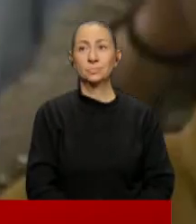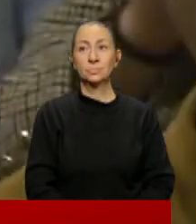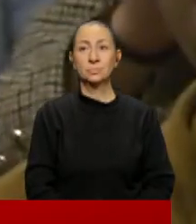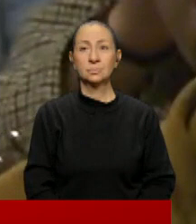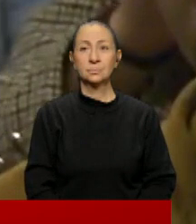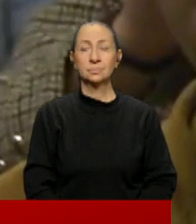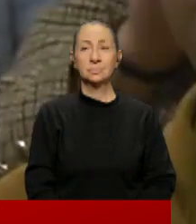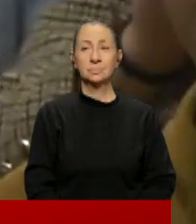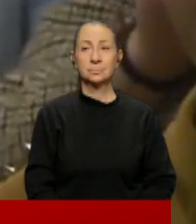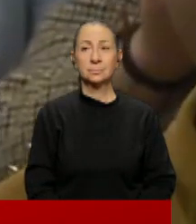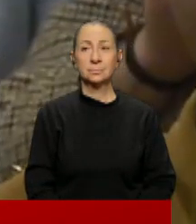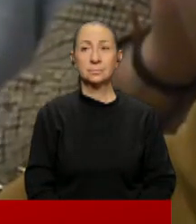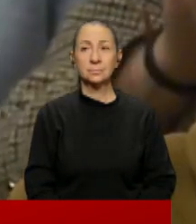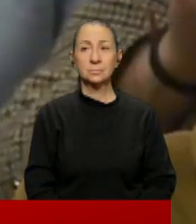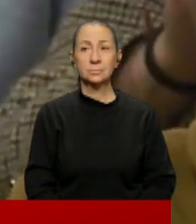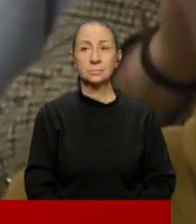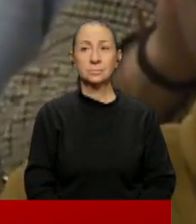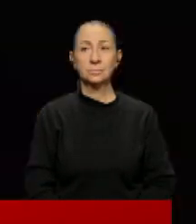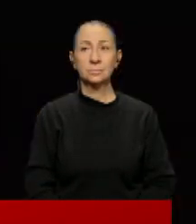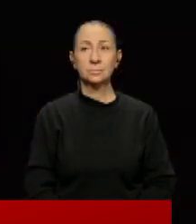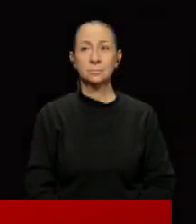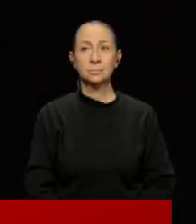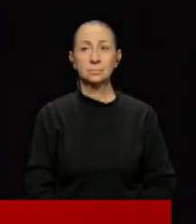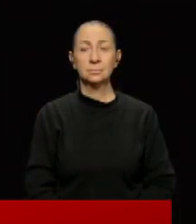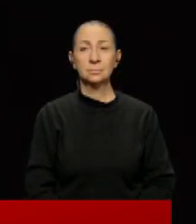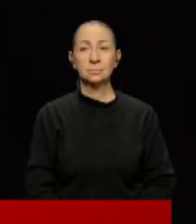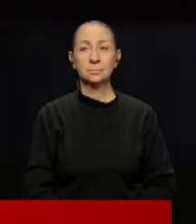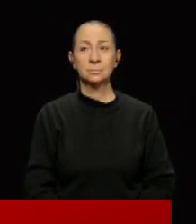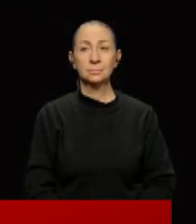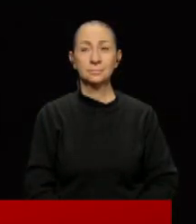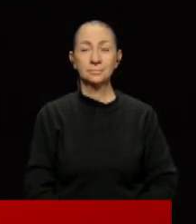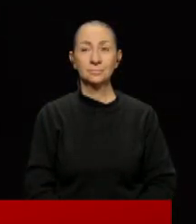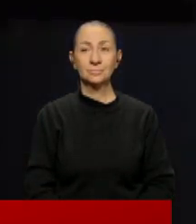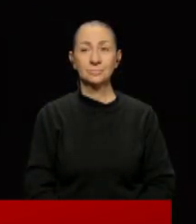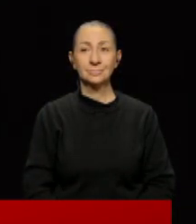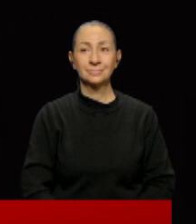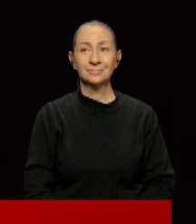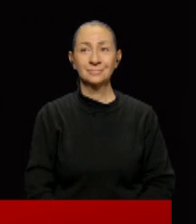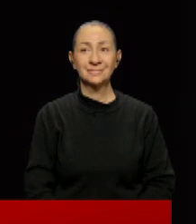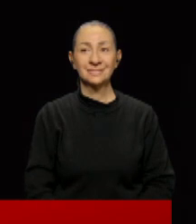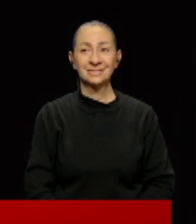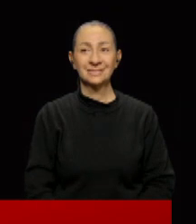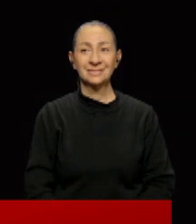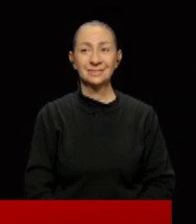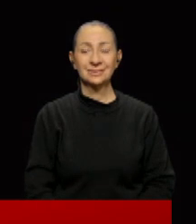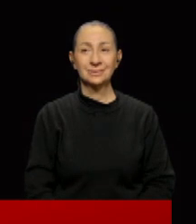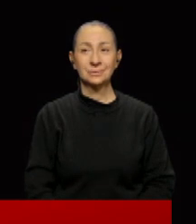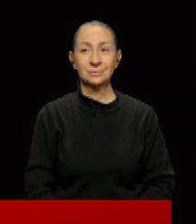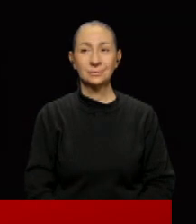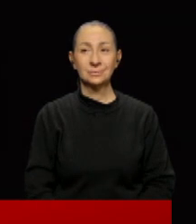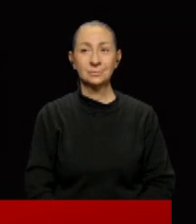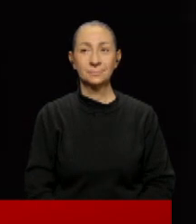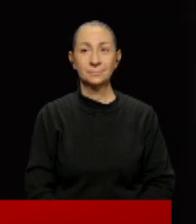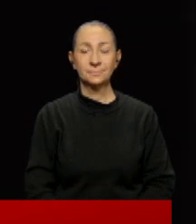soracağım. Düşünüyorum buradaki herkesin aklındaki sorudur. Aday olacak mısınız? Ben bu soruyu duymamak için hiçbir yere gitmiyorum. Sağ olun sizlerin